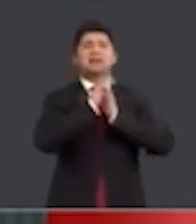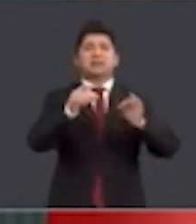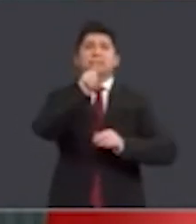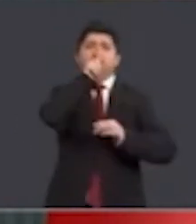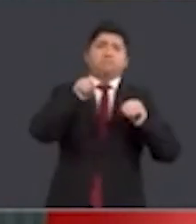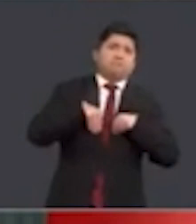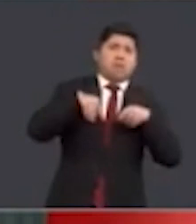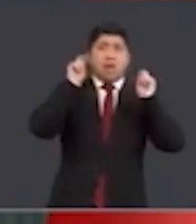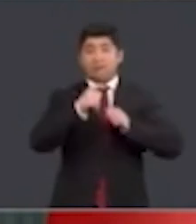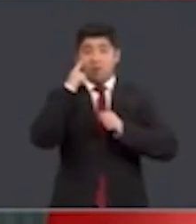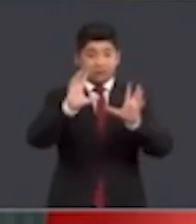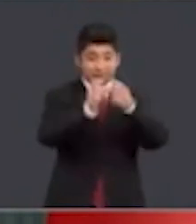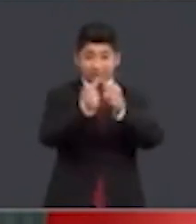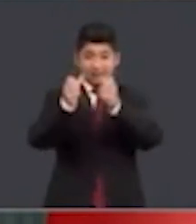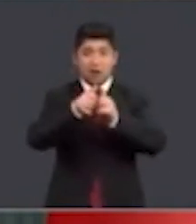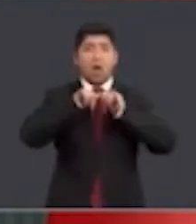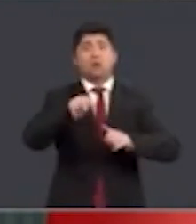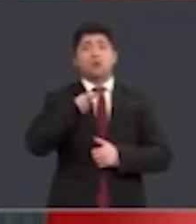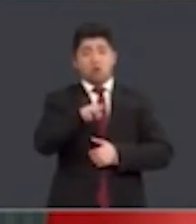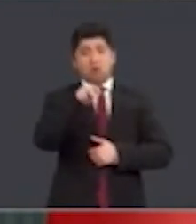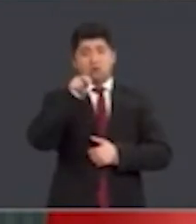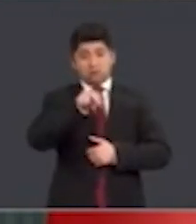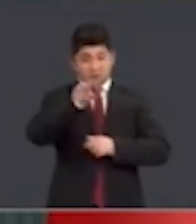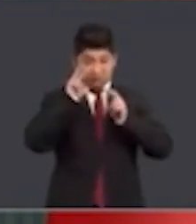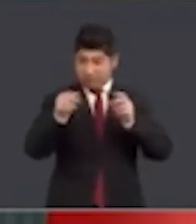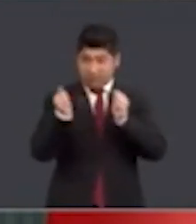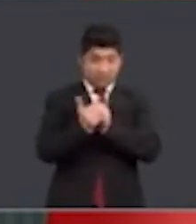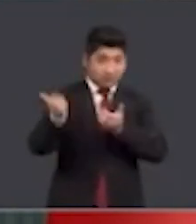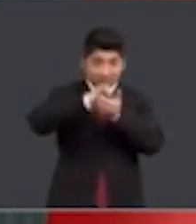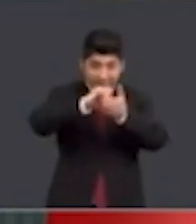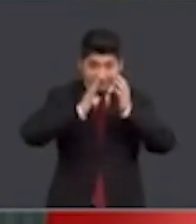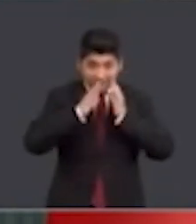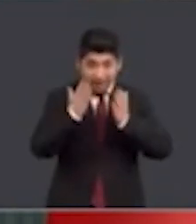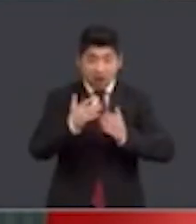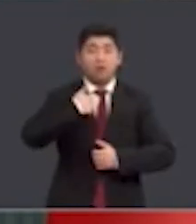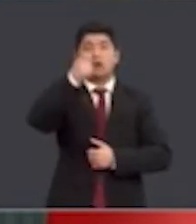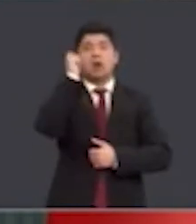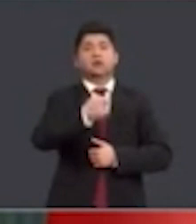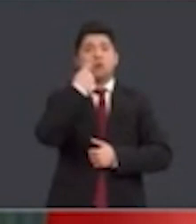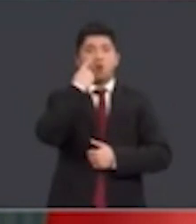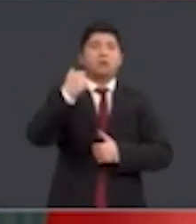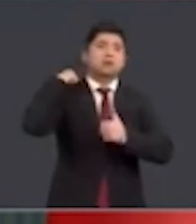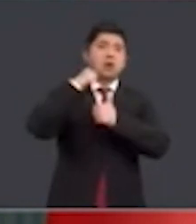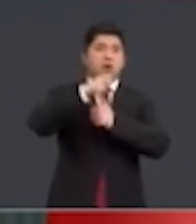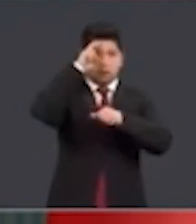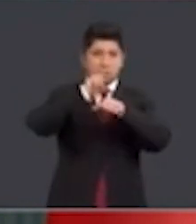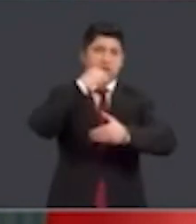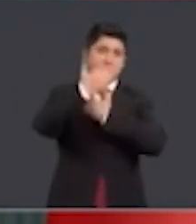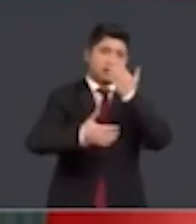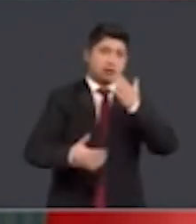kaçınanların çetelerle aynı yolda yürümeye başlamaları karşısında şu gerçeği tekrar hatırlatmak